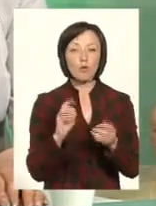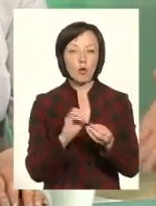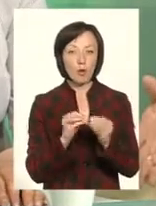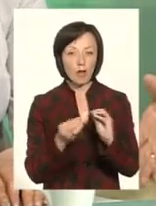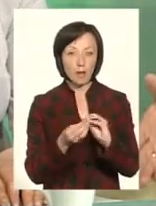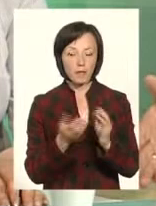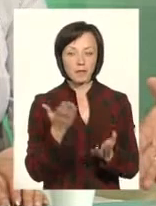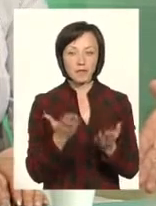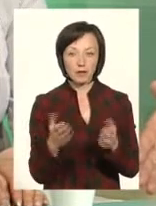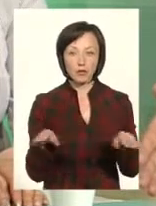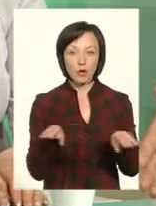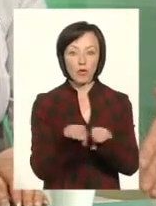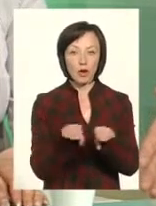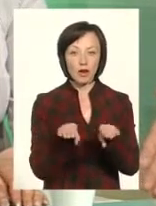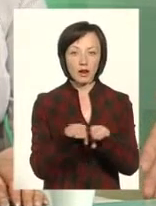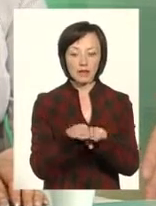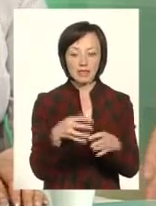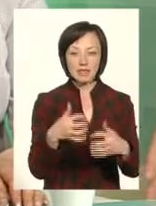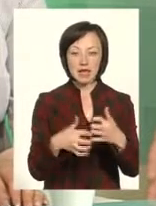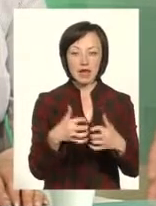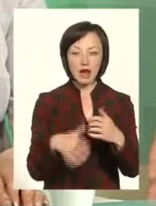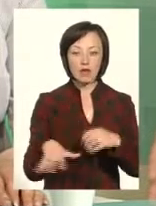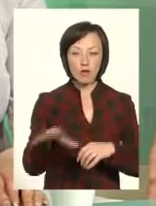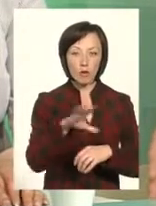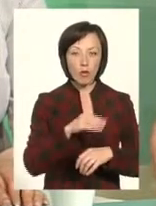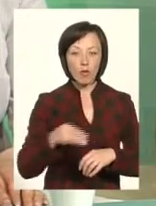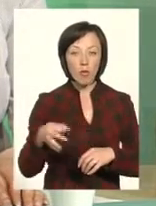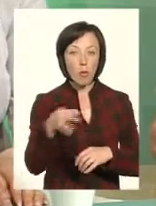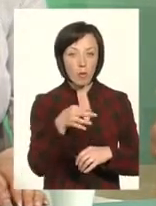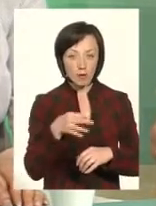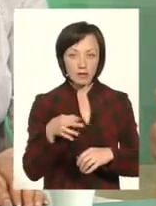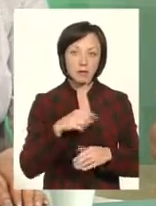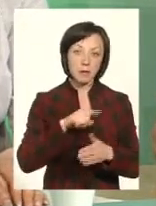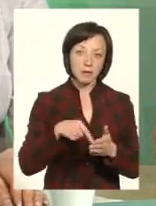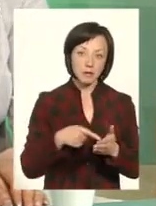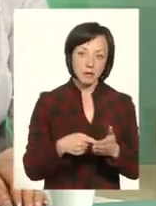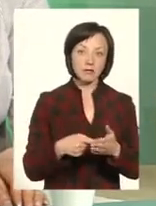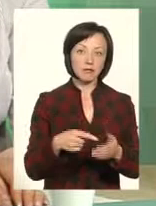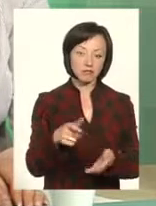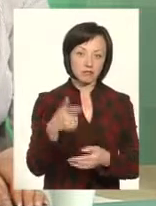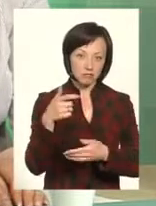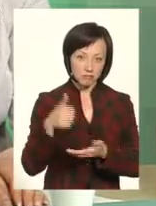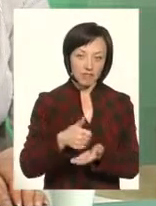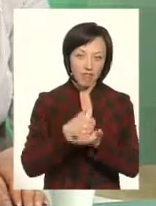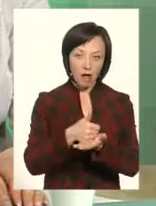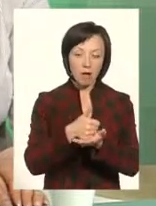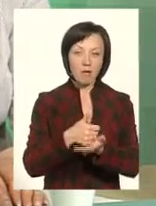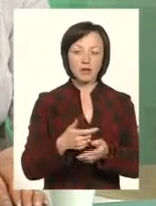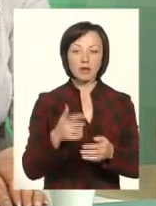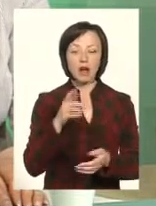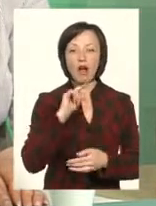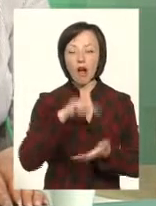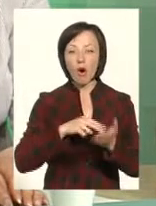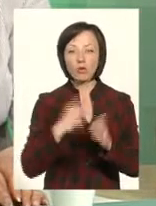Навіть якщо брати і порівнювати з в середньому по області, тому що якби ну місто флагман, це економічний центр